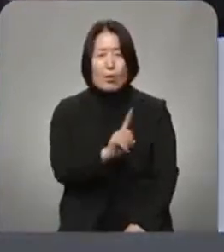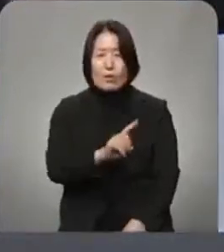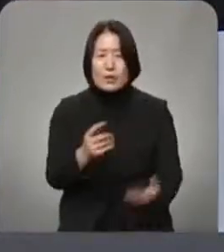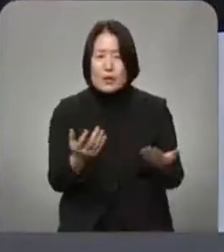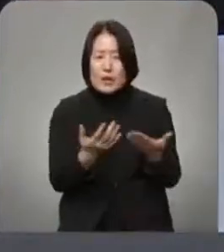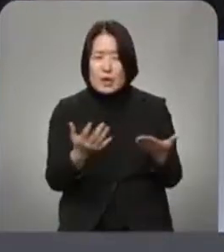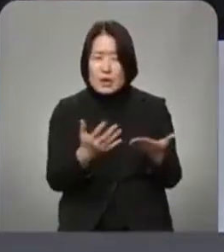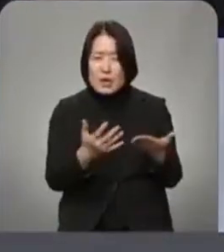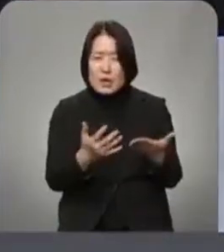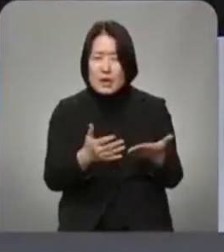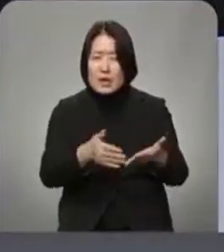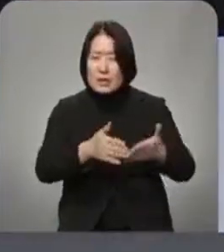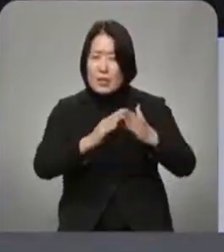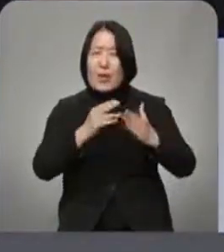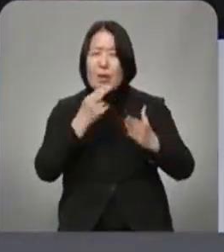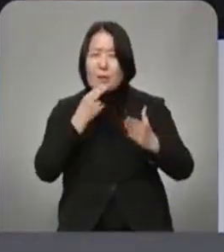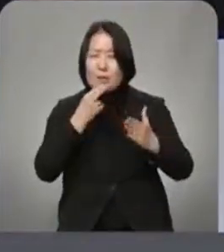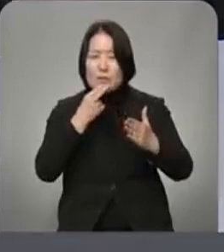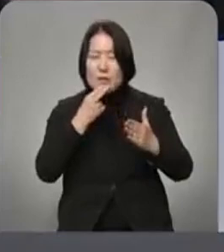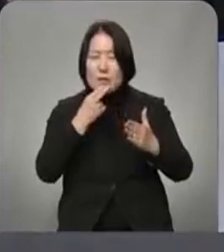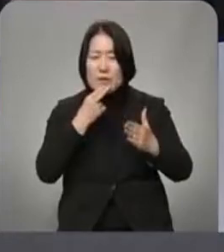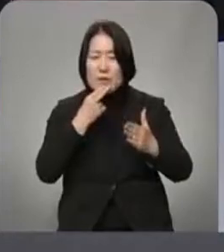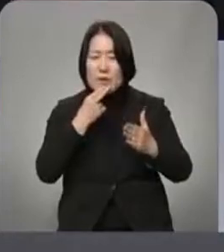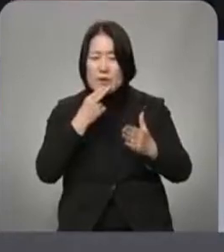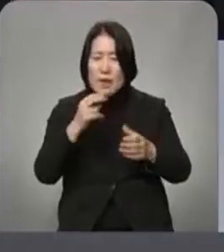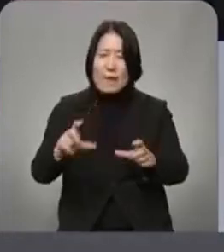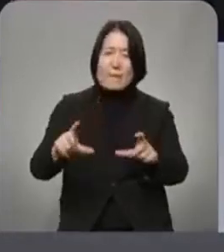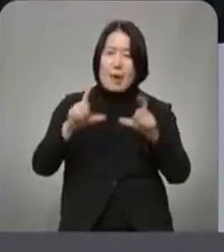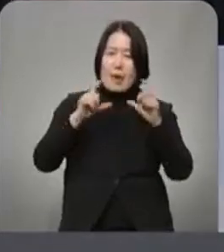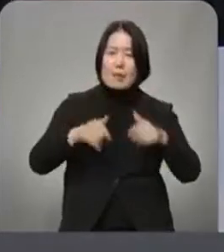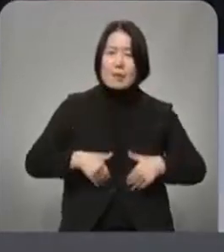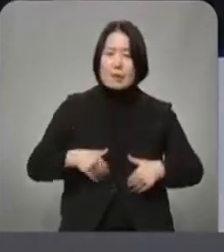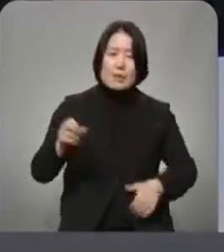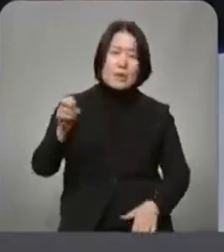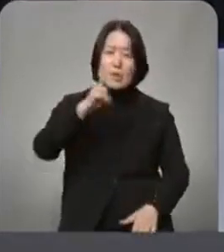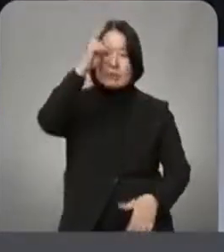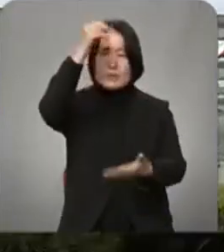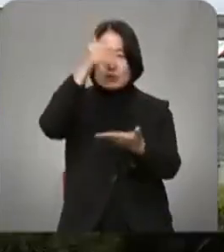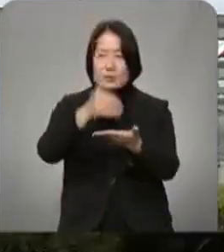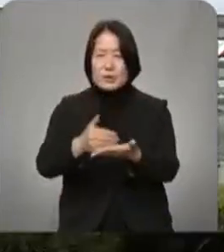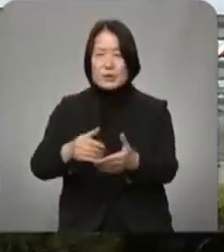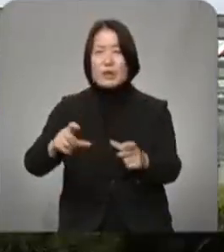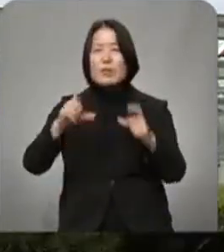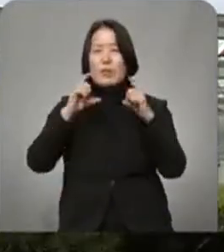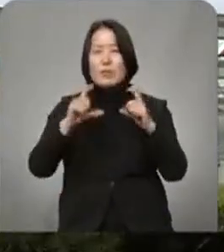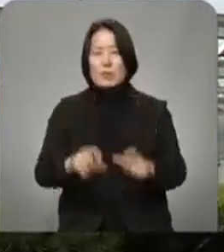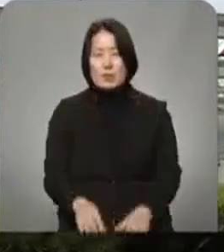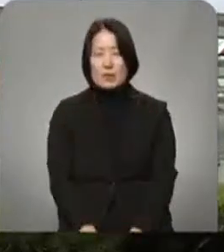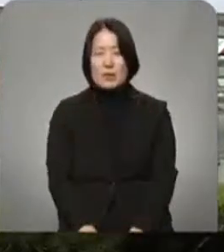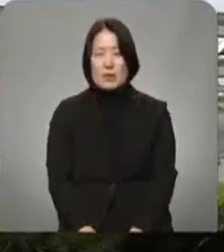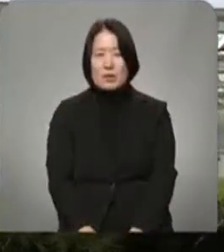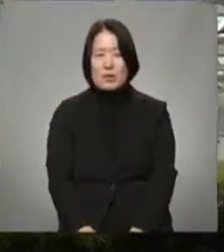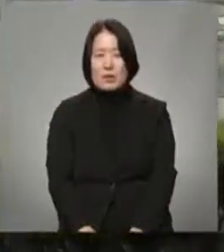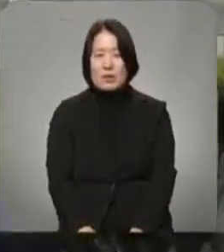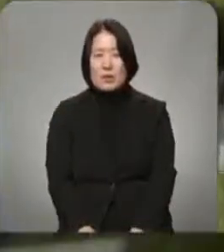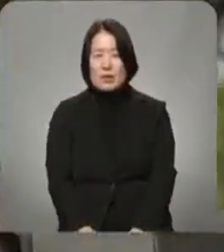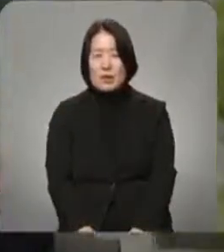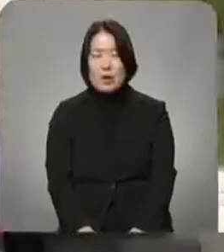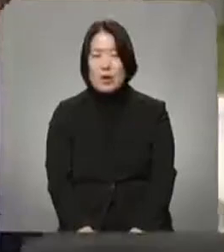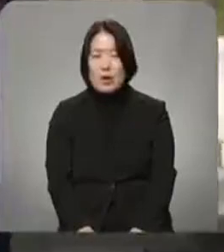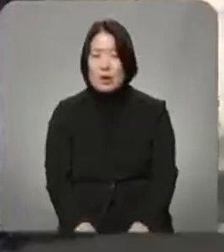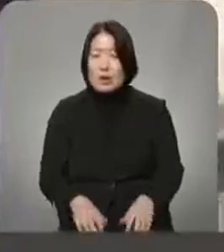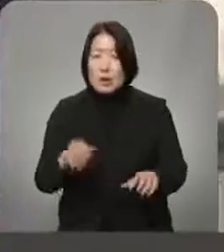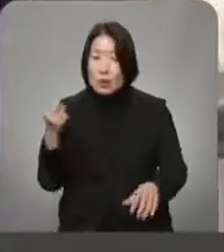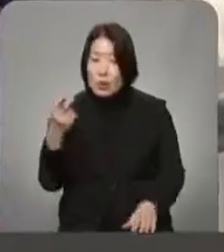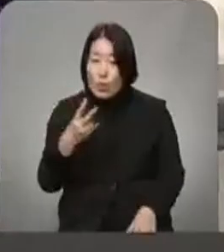우리한테 이렇게 통고를 해야 되는데 갑자기 못한다다는 건 말이 안 되죠 한편 확인되지